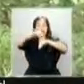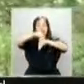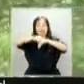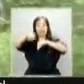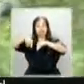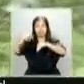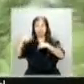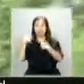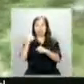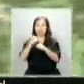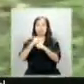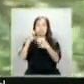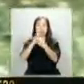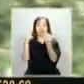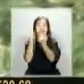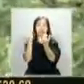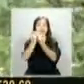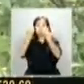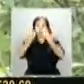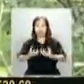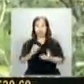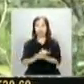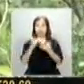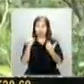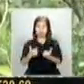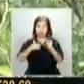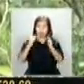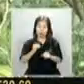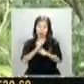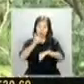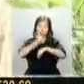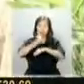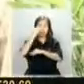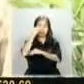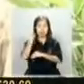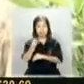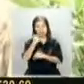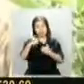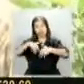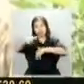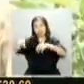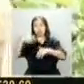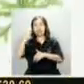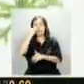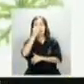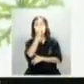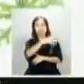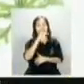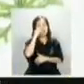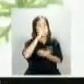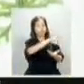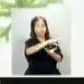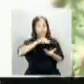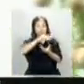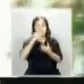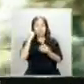ที่ตอนนี้กำลังเดือดร้อนหนักนายชาตรีทองเกตผู้ใหญ่บ้านมีสุขบอกว่าชาวบ้านที่นี่อาศัยน้ำในแม่น้ำวังในการปลูกพื